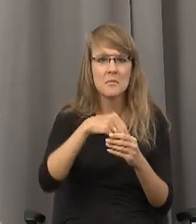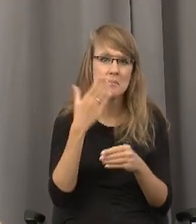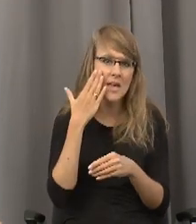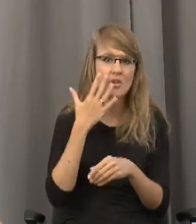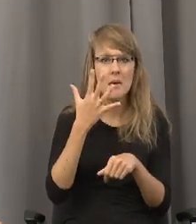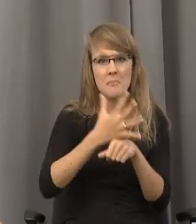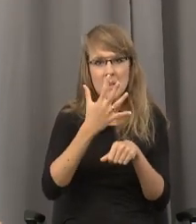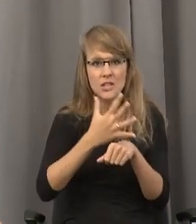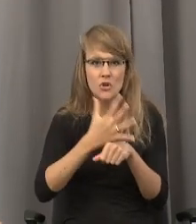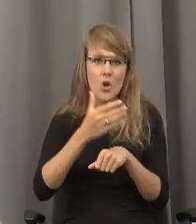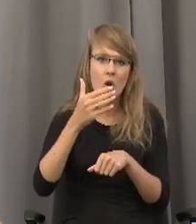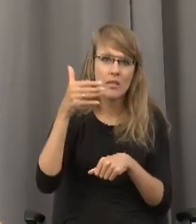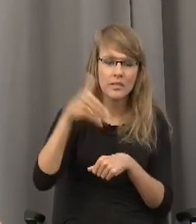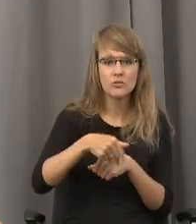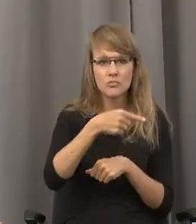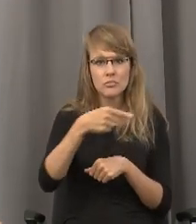osób.